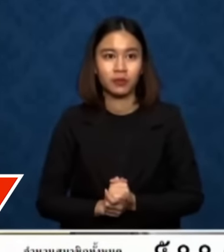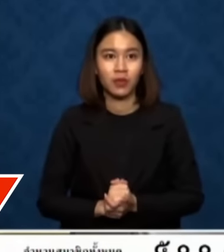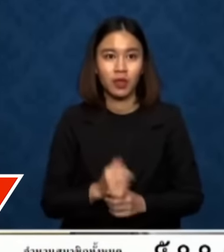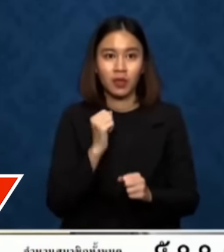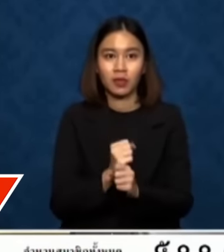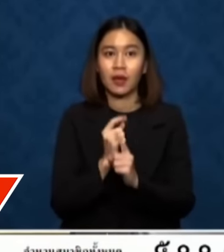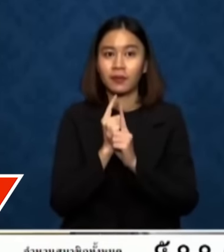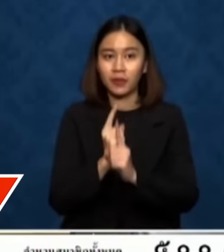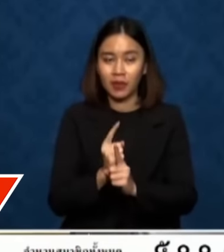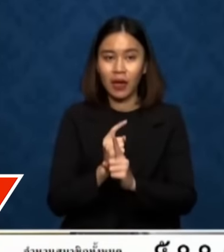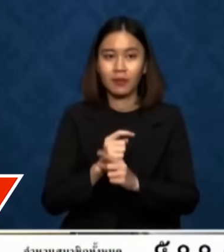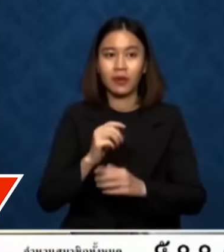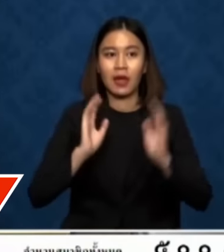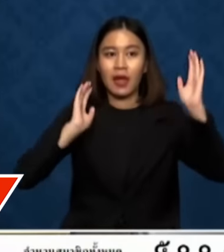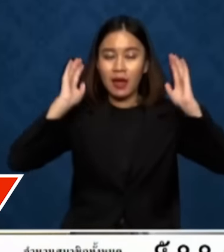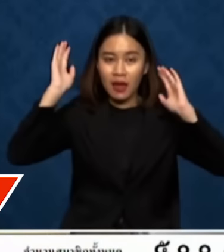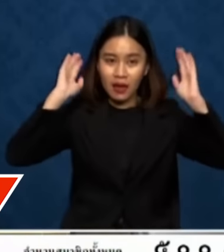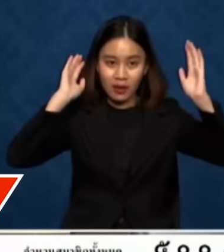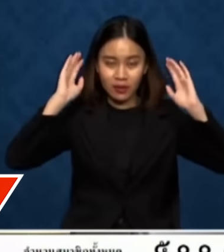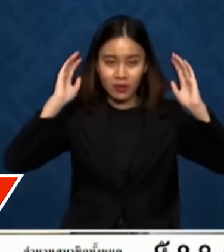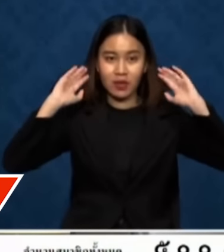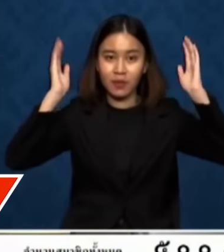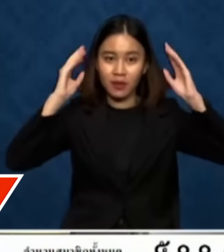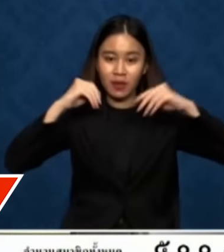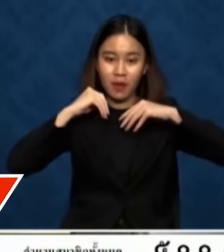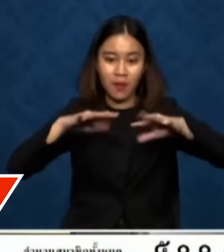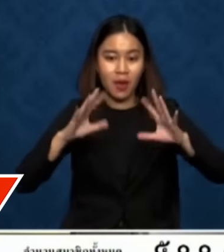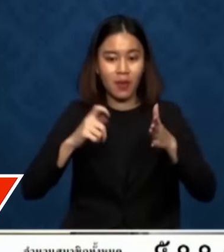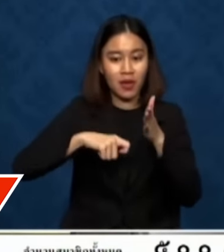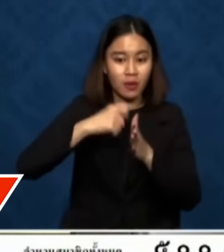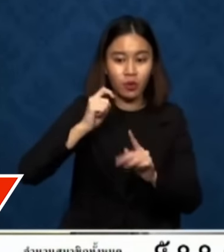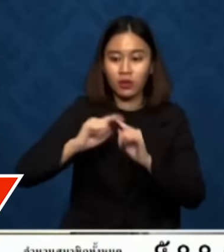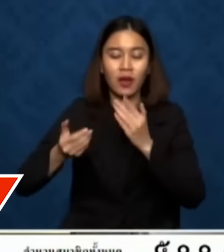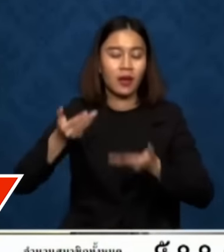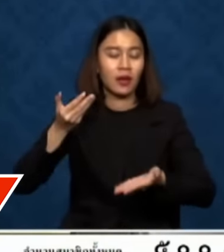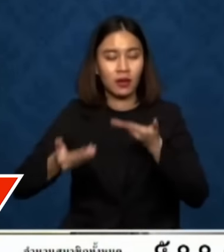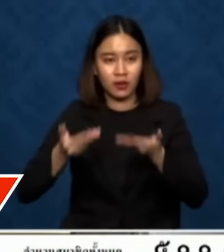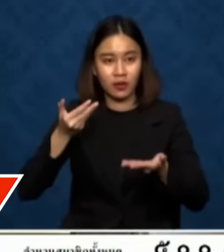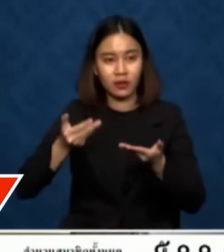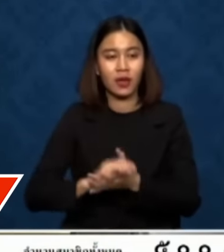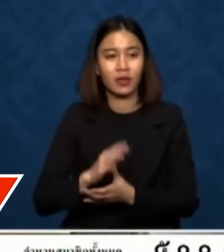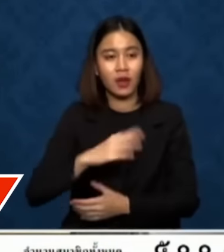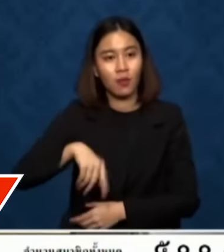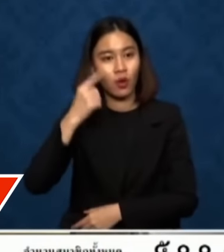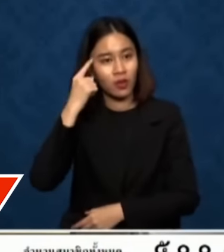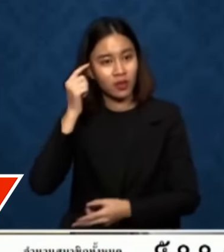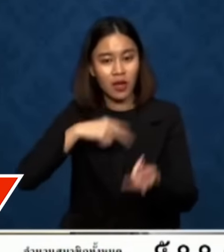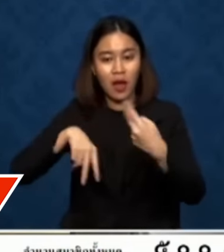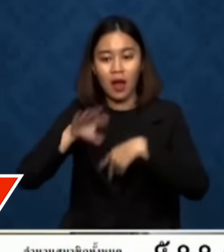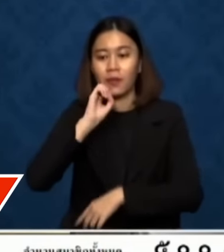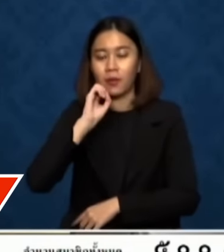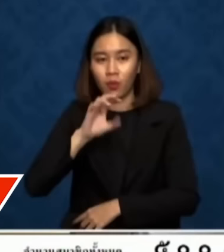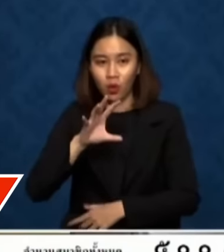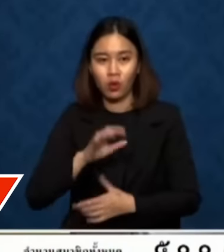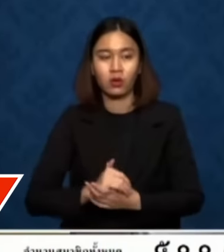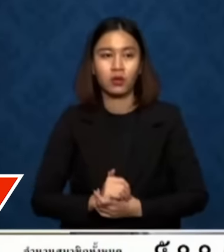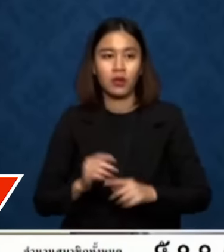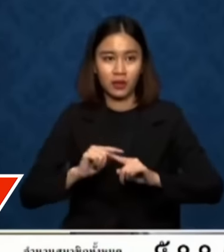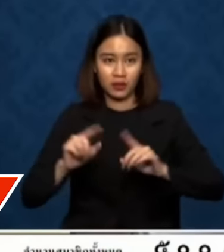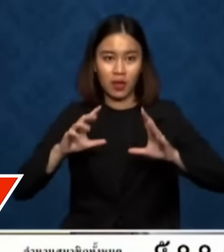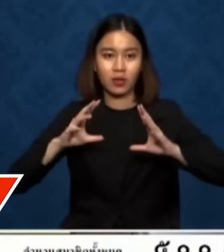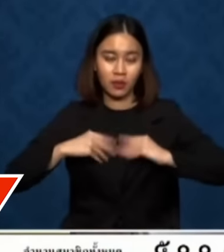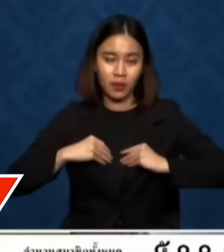ามที่หาเสียงไว้ค่ะจะด้วยเหตุผลของสถานการณ์หรืออะไรก็ตามที่แล้วแต่ท่านจะสรรหามายืนยันแต่ก็ต้องย